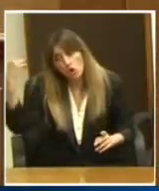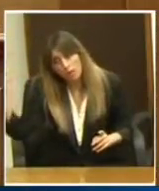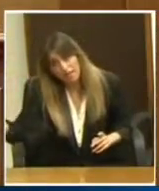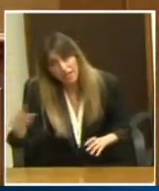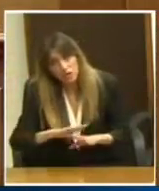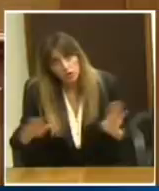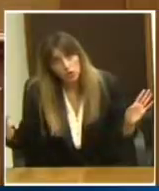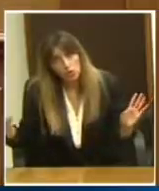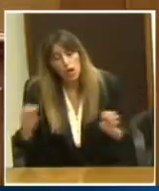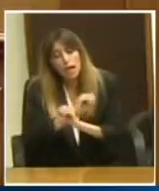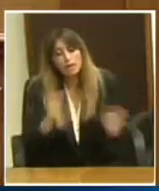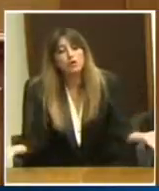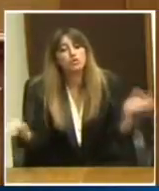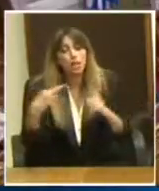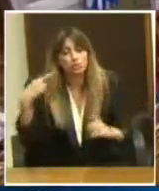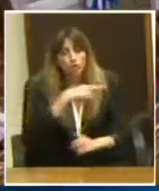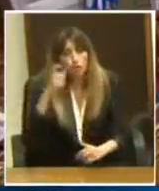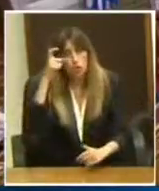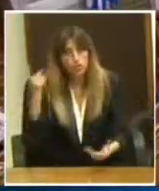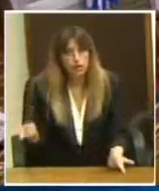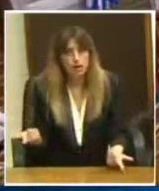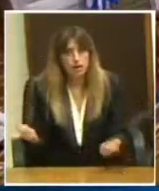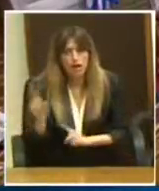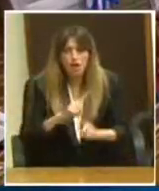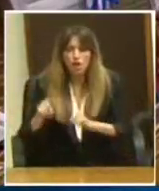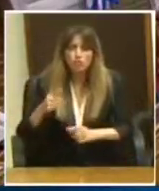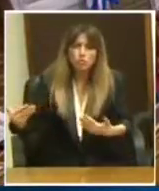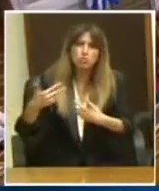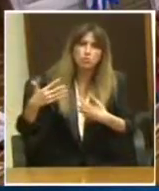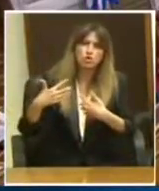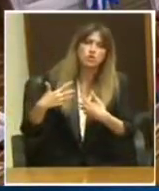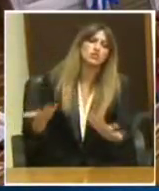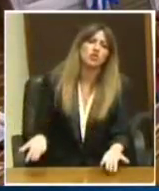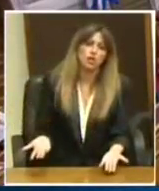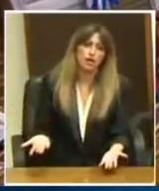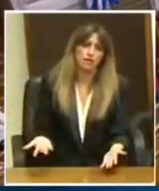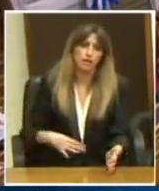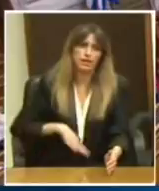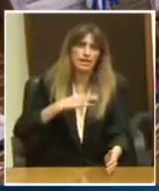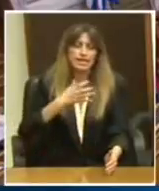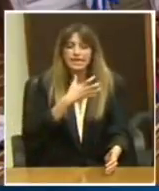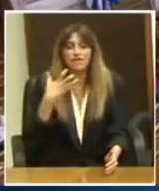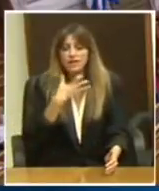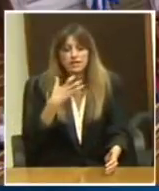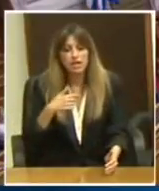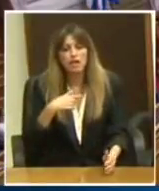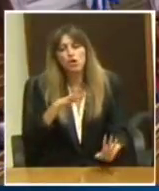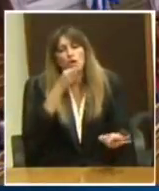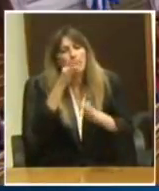κυβέρνησης. Ποιον κοροϊδεύει? Δεν αναφέρομαι σε εσάς προφανώς, κύριε Βενιζέλο, καταλάβατε το επιχείρημα.